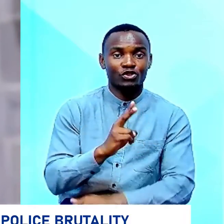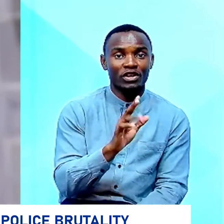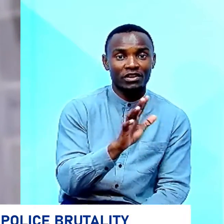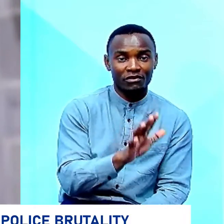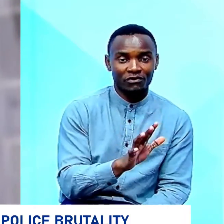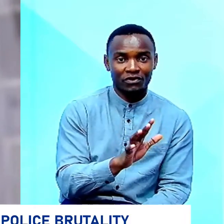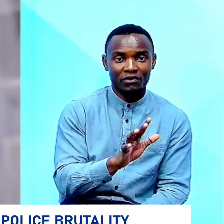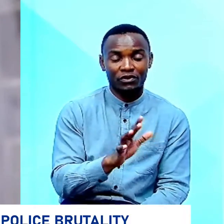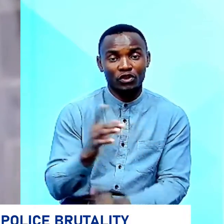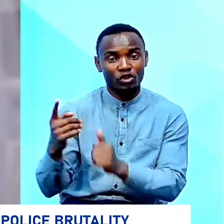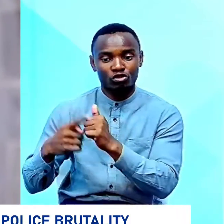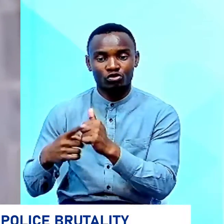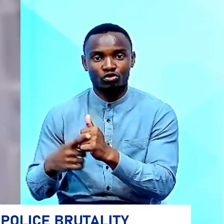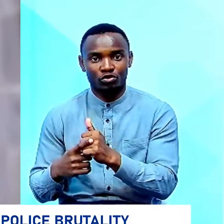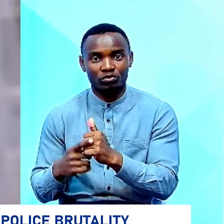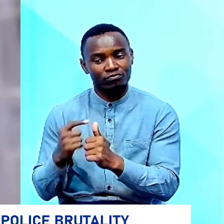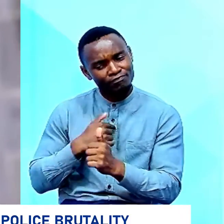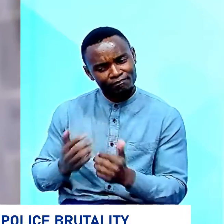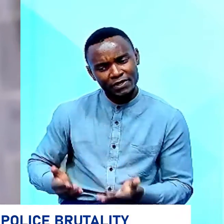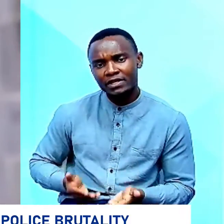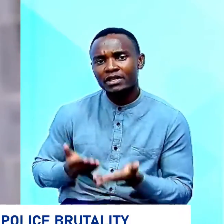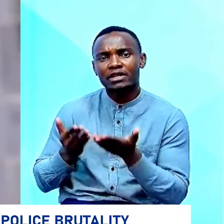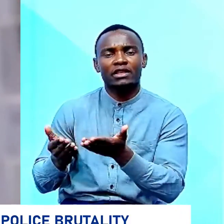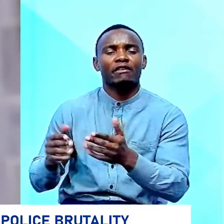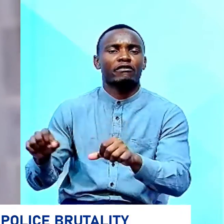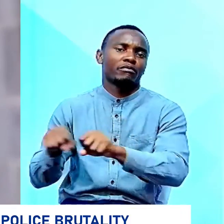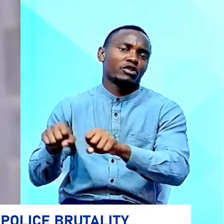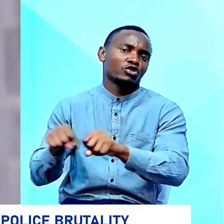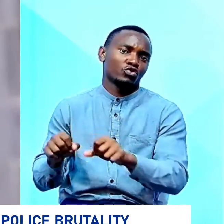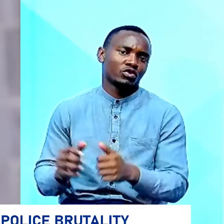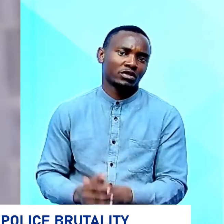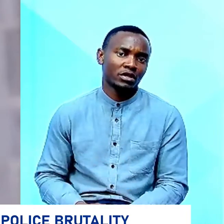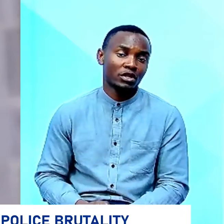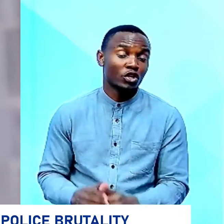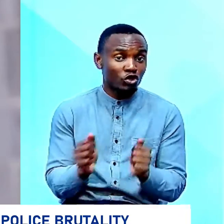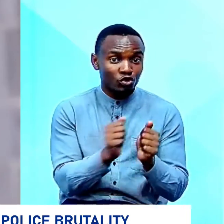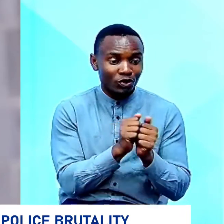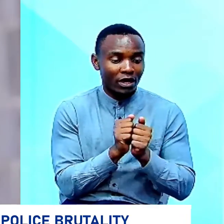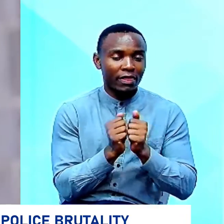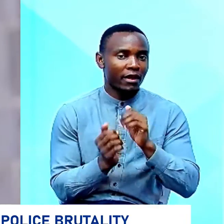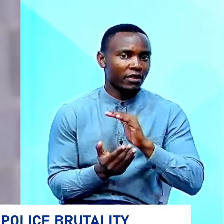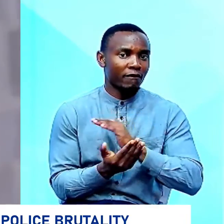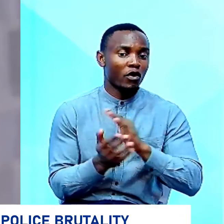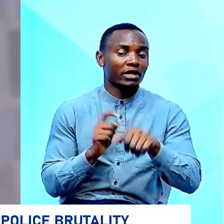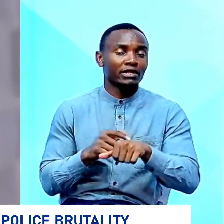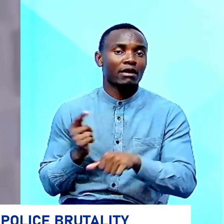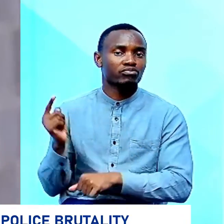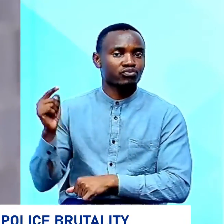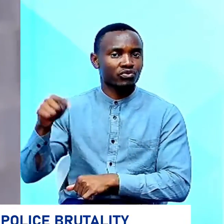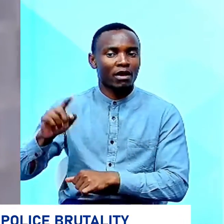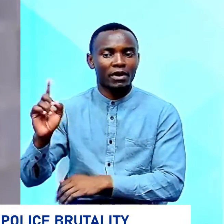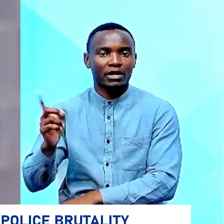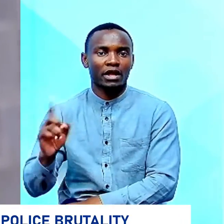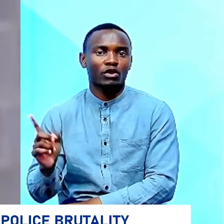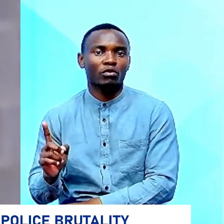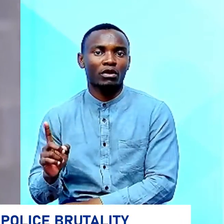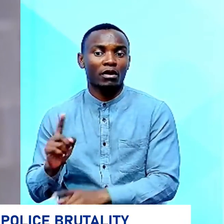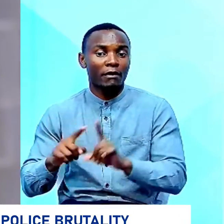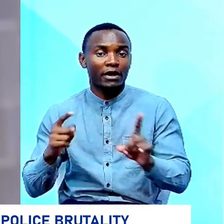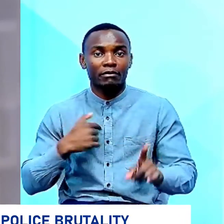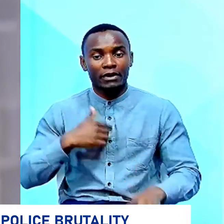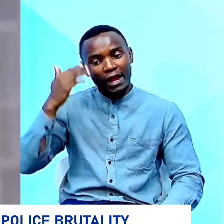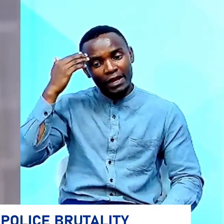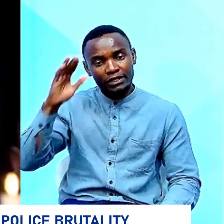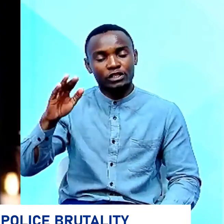blue alivaa ni mimi nilimpatia. Nilikuwa na yeye asubuhi huku nikikuja Nairobi. Lakini sikujua kama hii